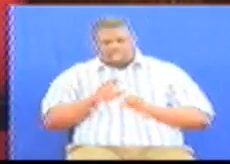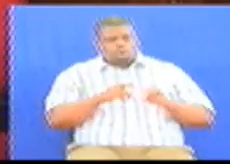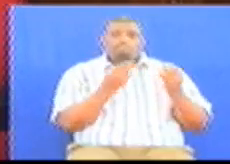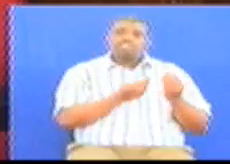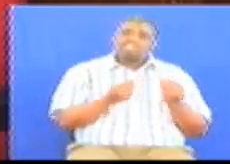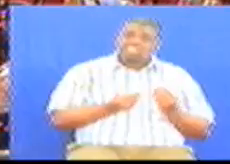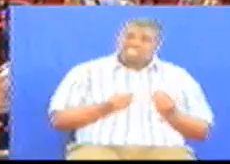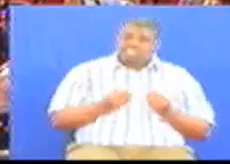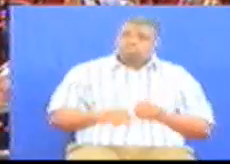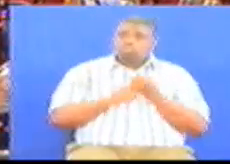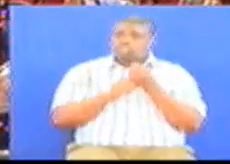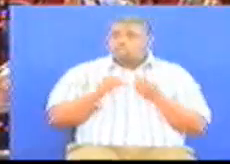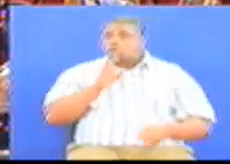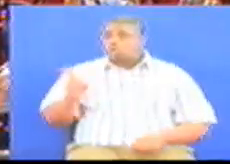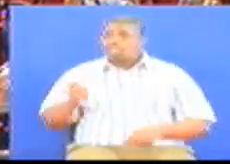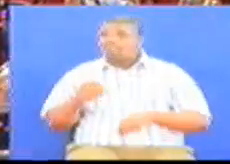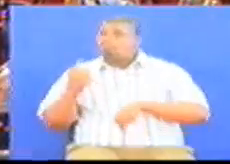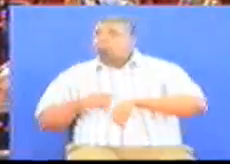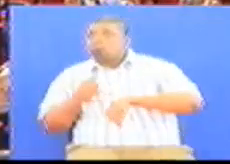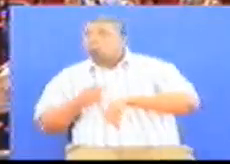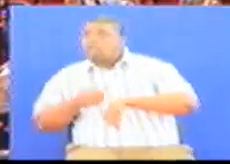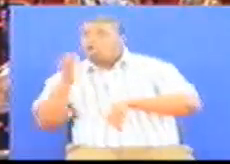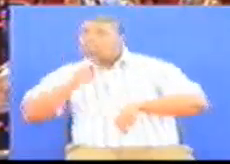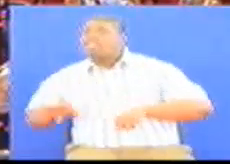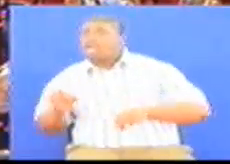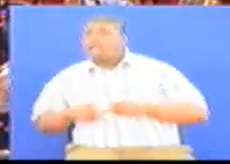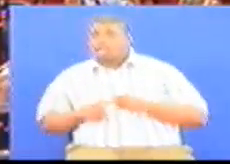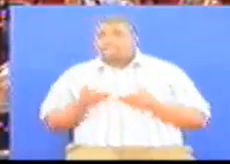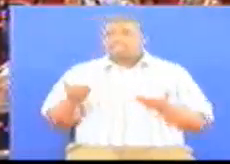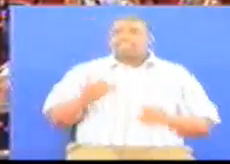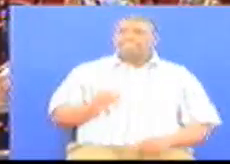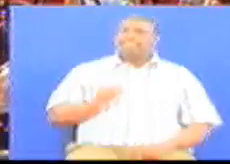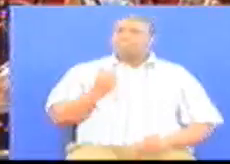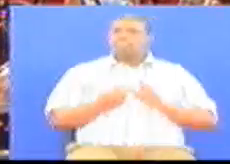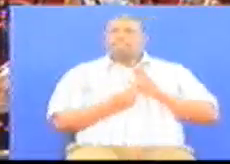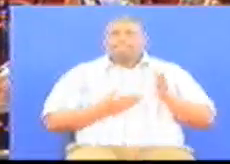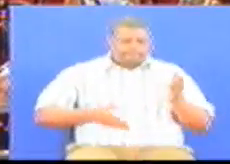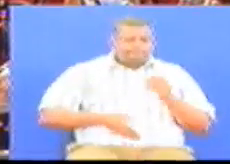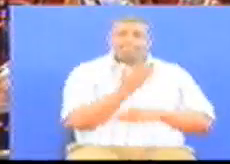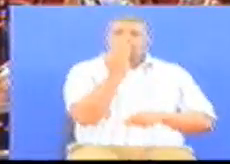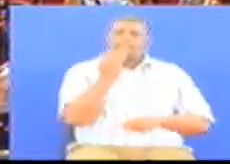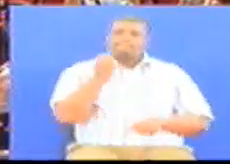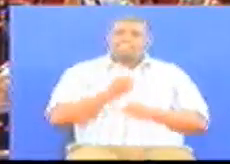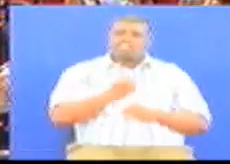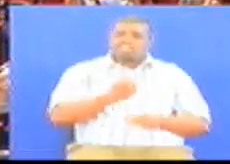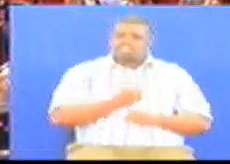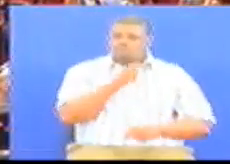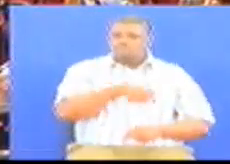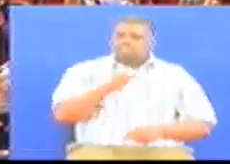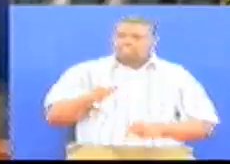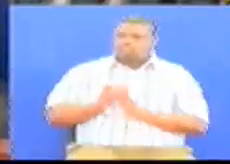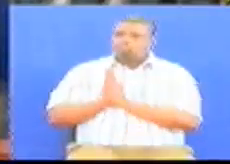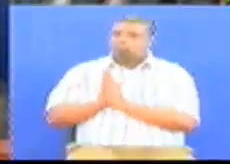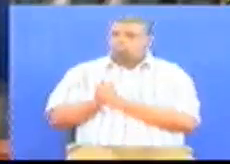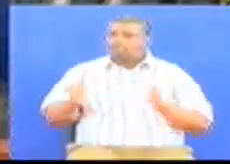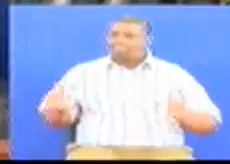Umeisha mheshimiwa. Hizi bilioni 7 zipite ziende kufanya kazi ya wananchi. Nashukuru sana kwa nafasi hii, asante.